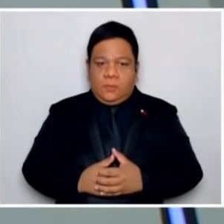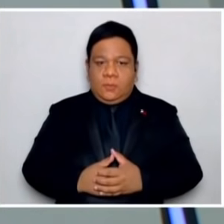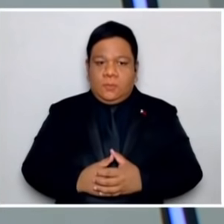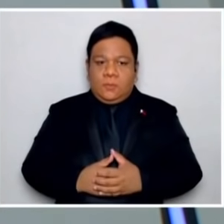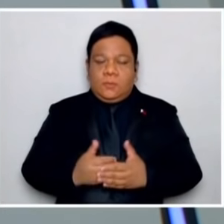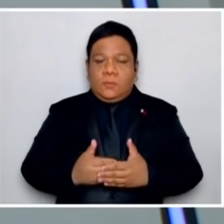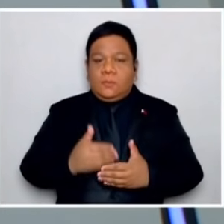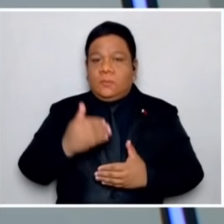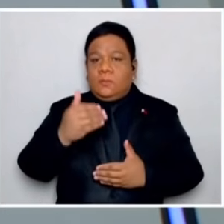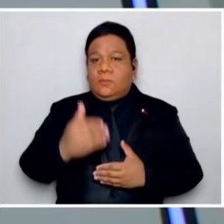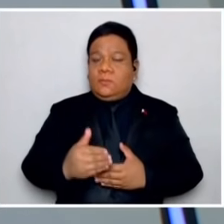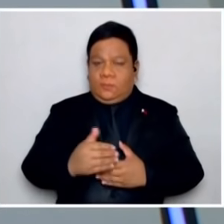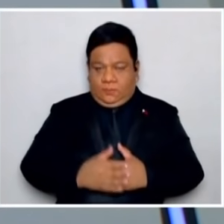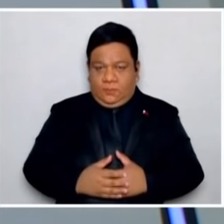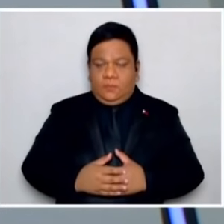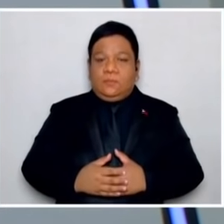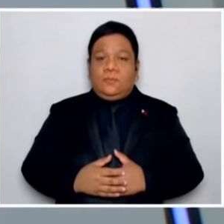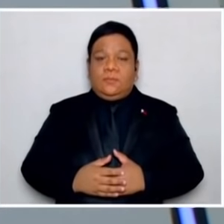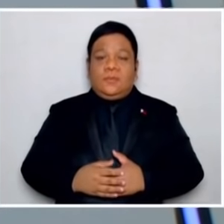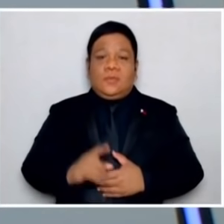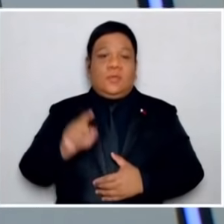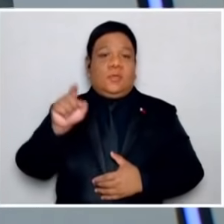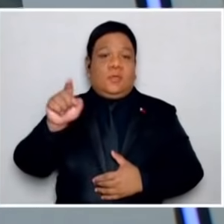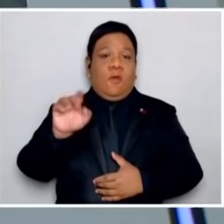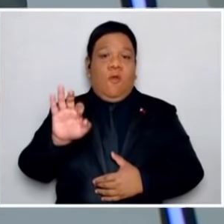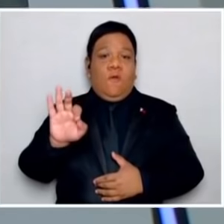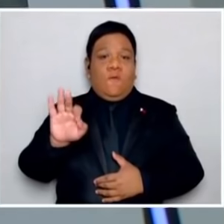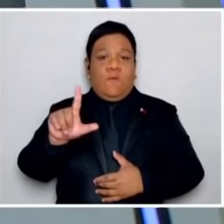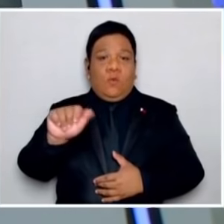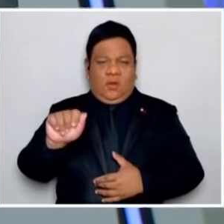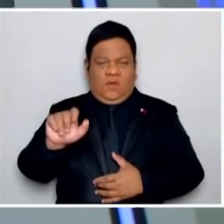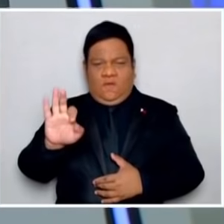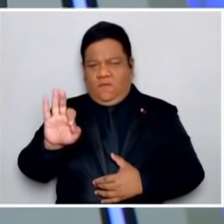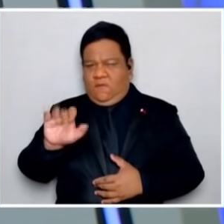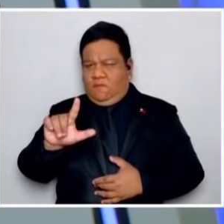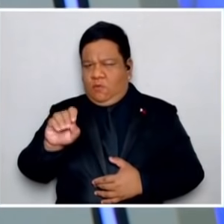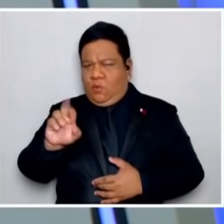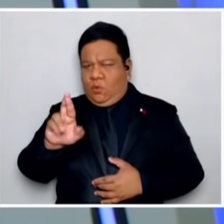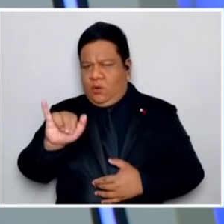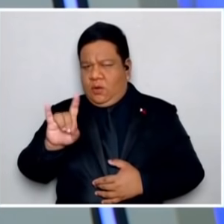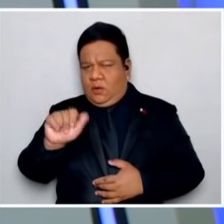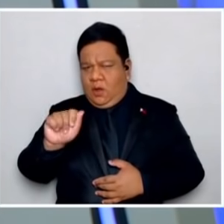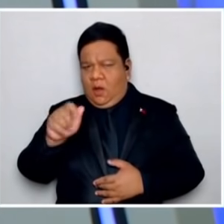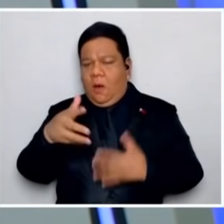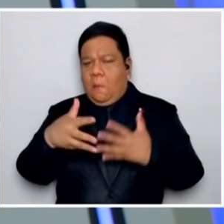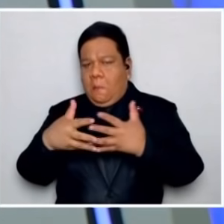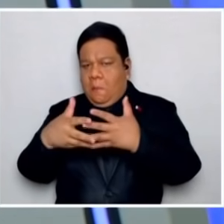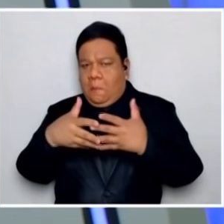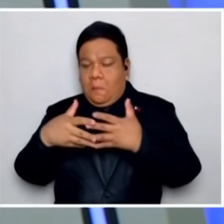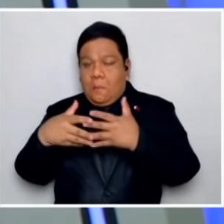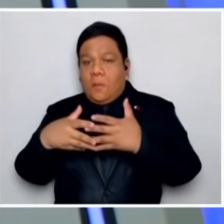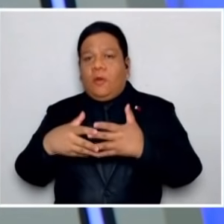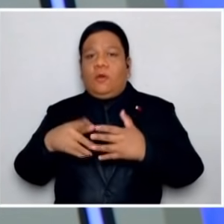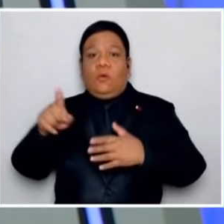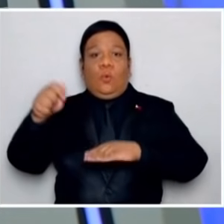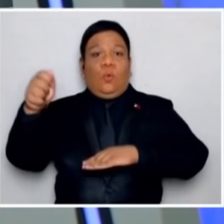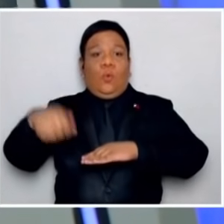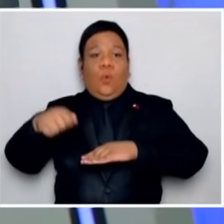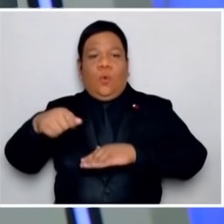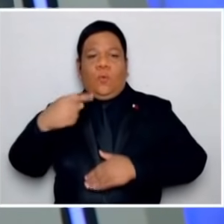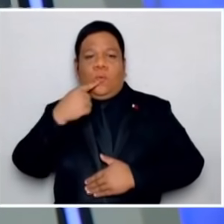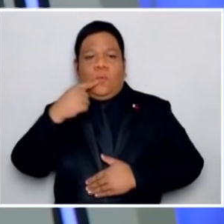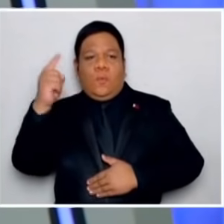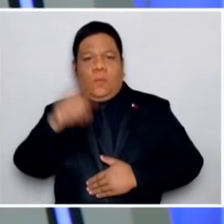Niutos ng korte sa Florida, USA ang pagbayad ng aabot sa $21 million na damages sa